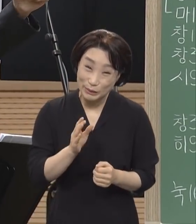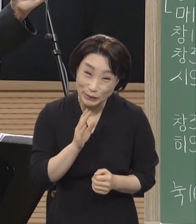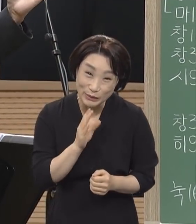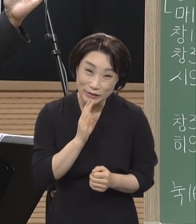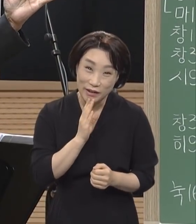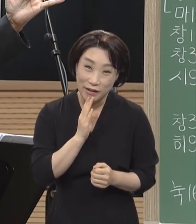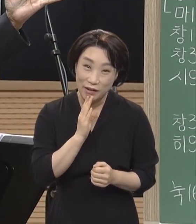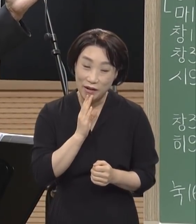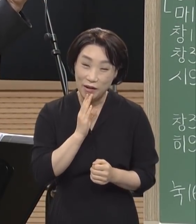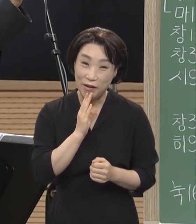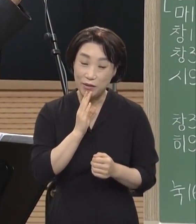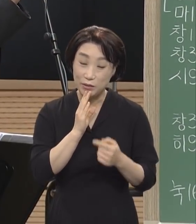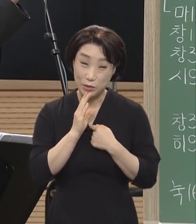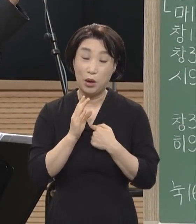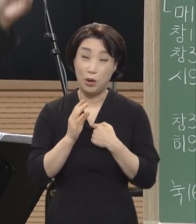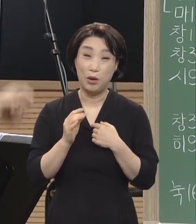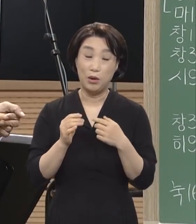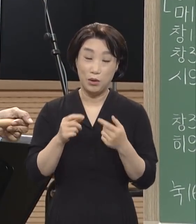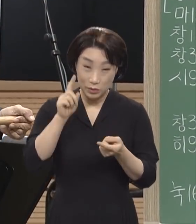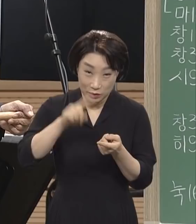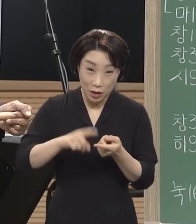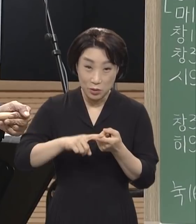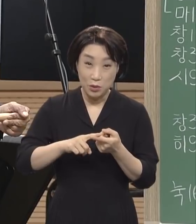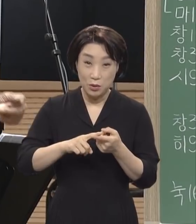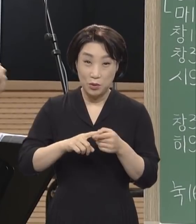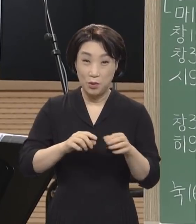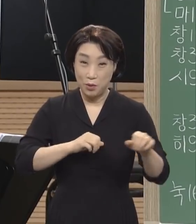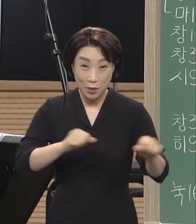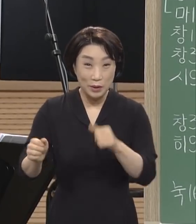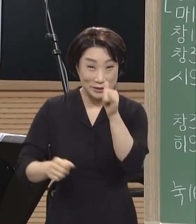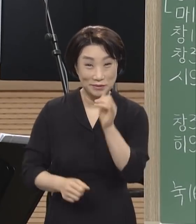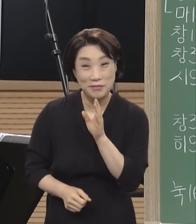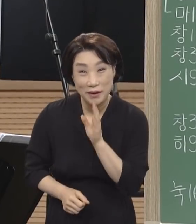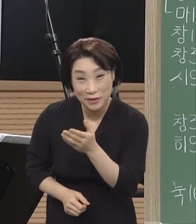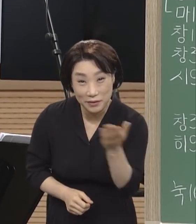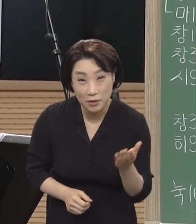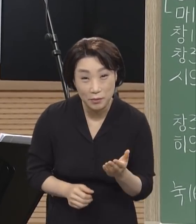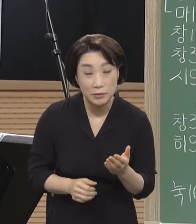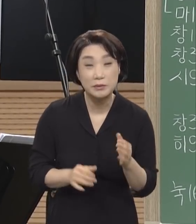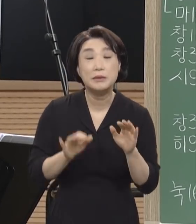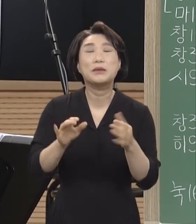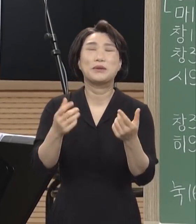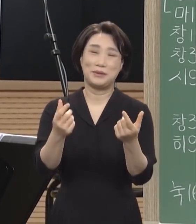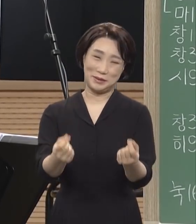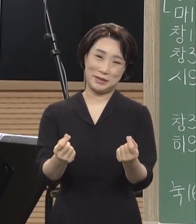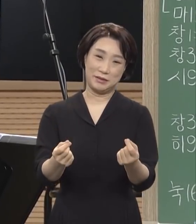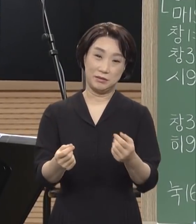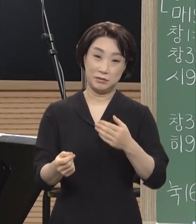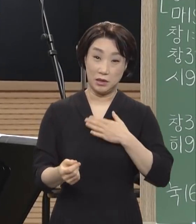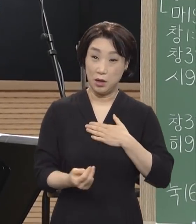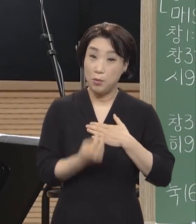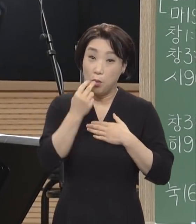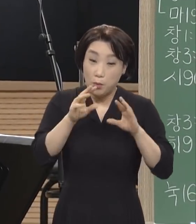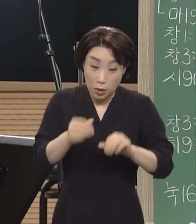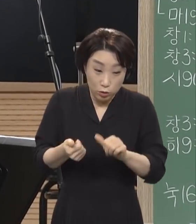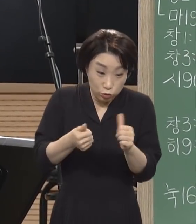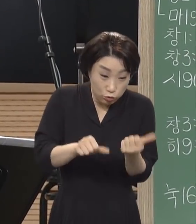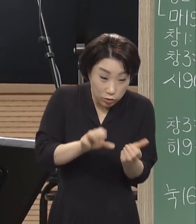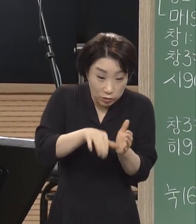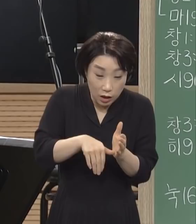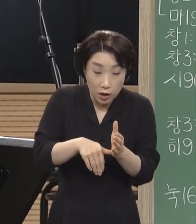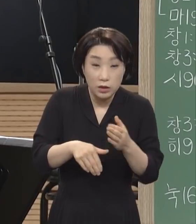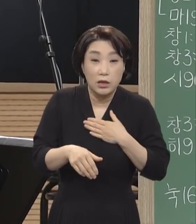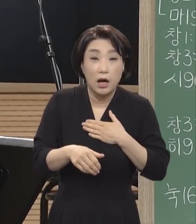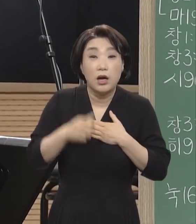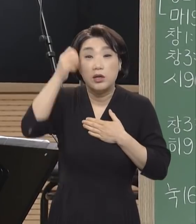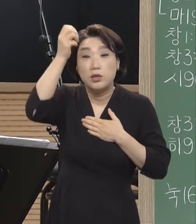존재와 같이 대단한 일이 벌어지는데, 그와 같이 내가 목숨이 끝나면 또